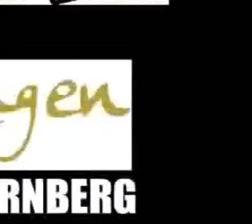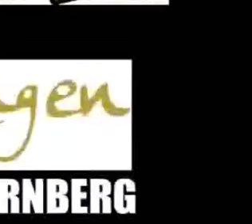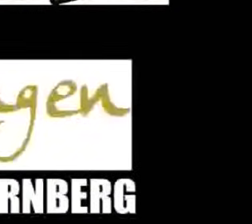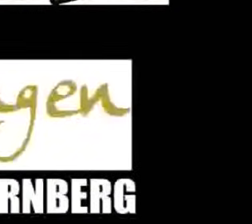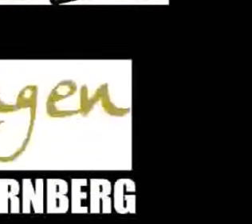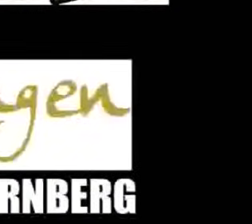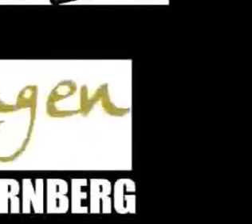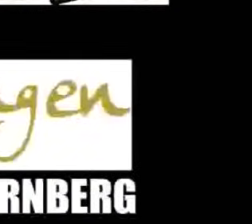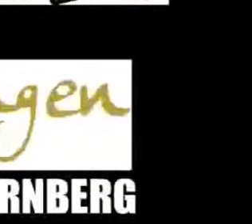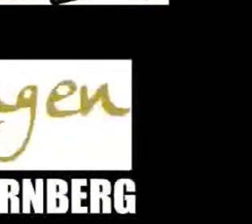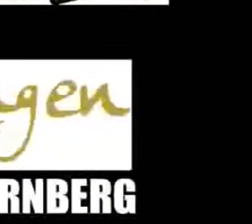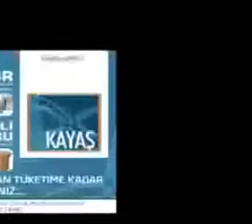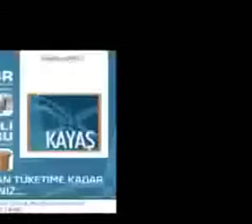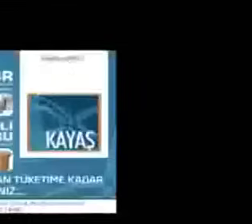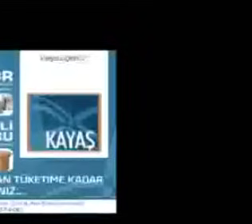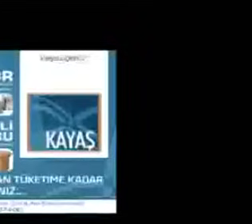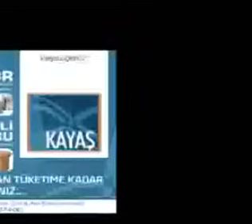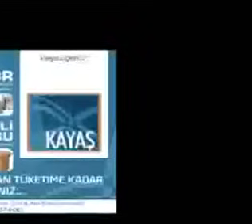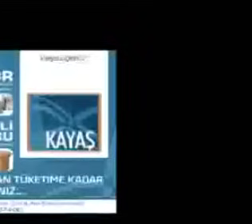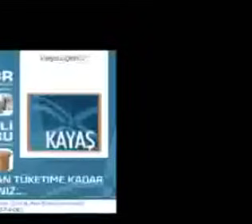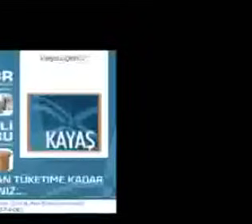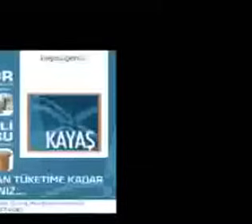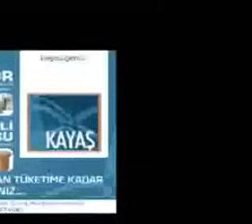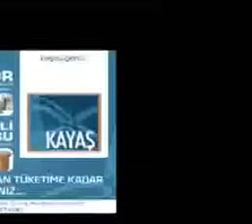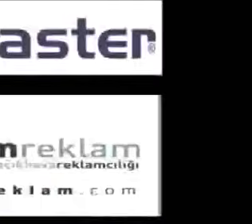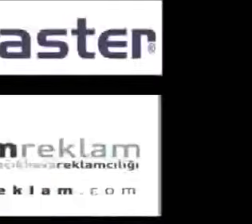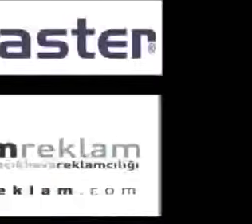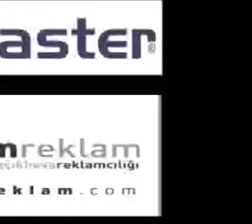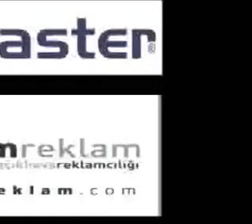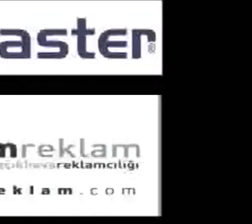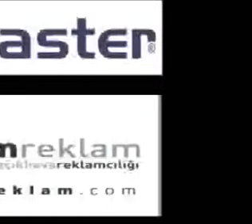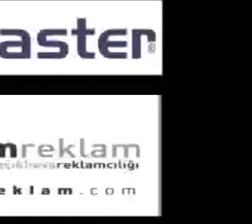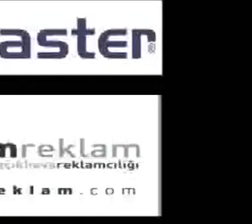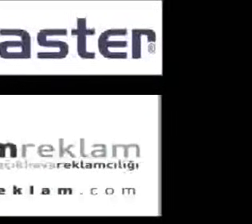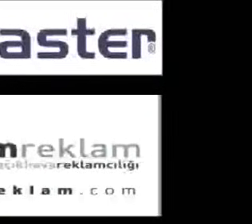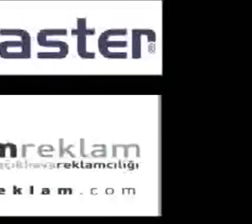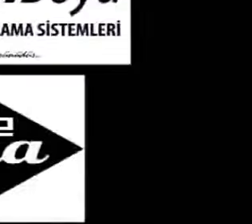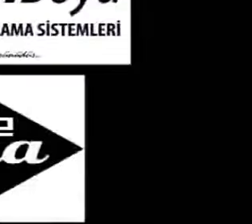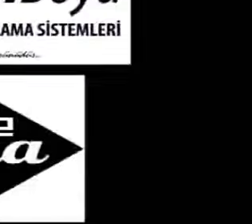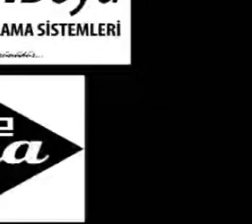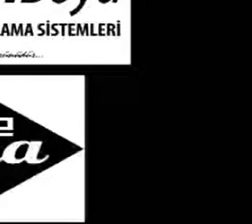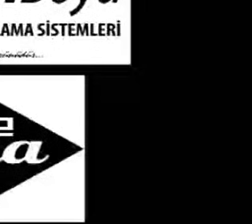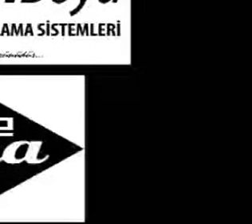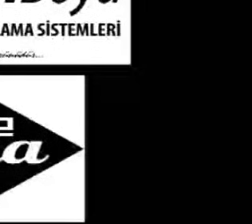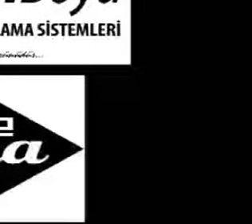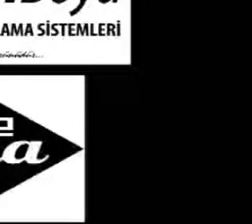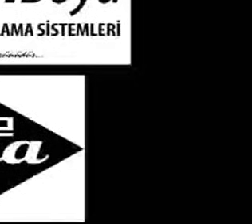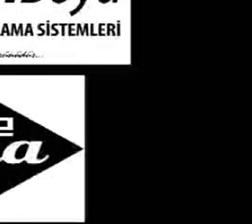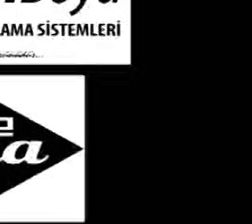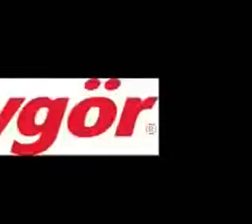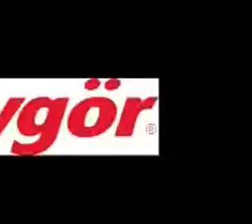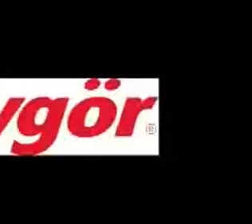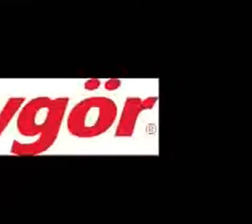Refik Ahmet İkinci, Güçlü Umut Vardarlı.